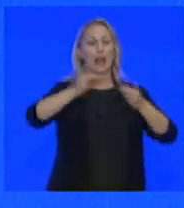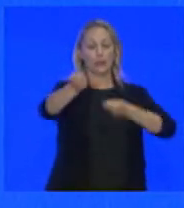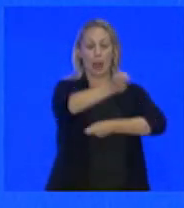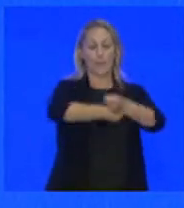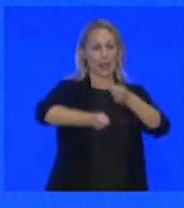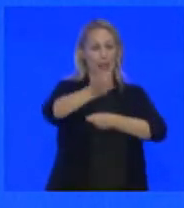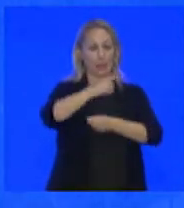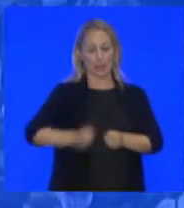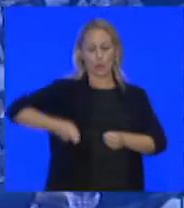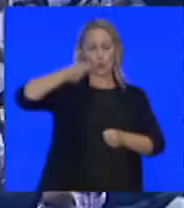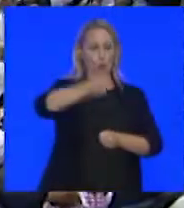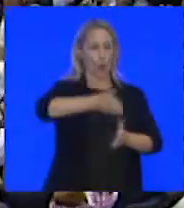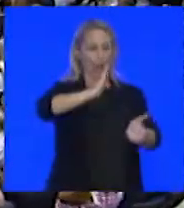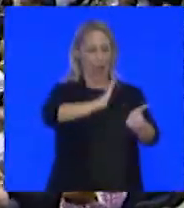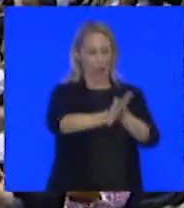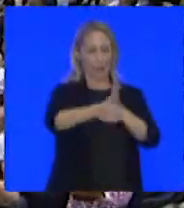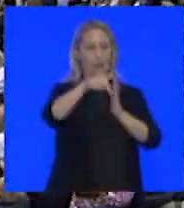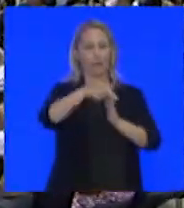αλληλεγγύης.